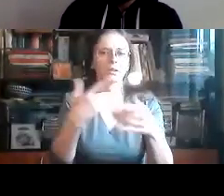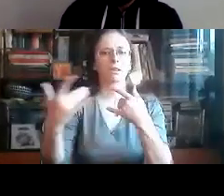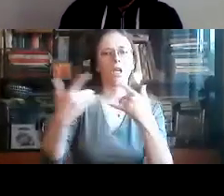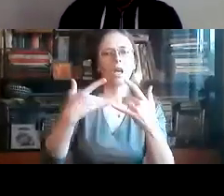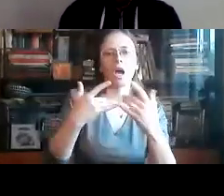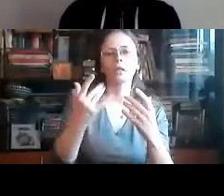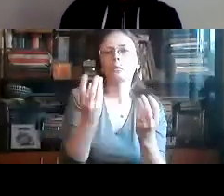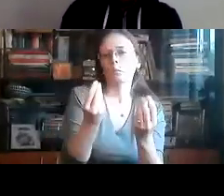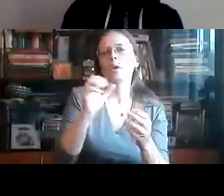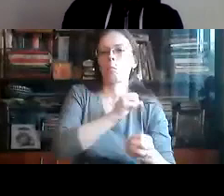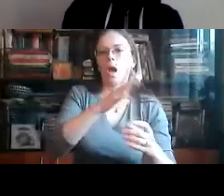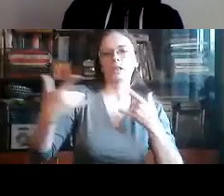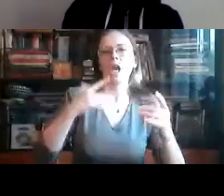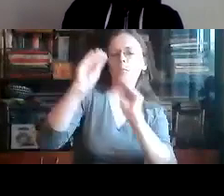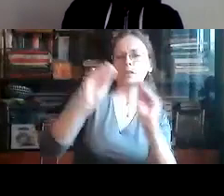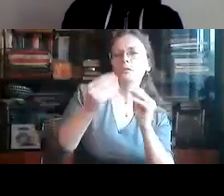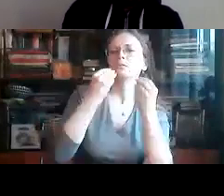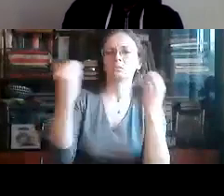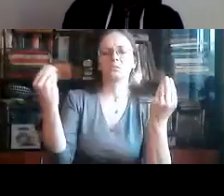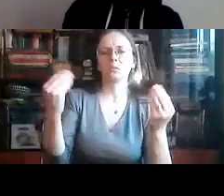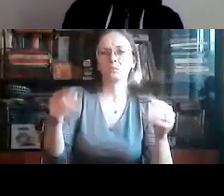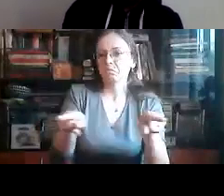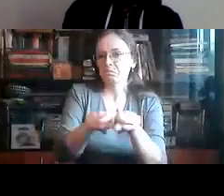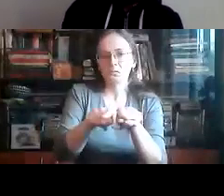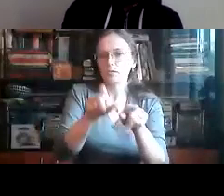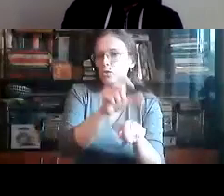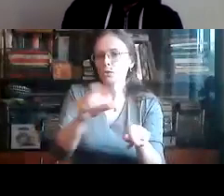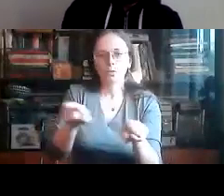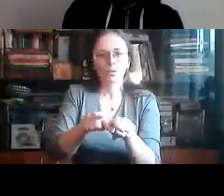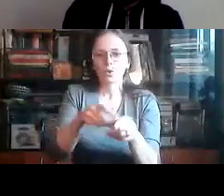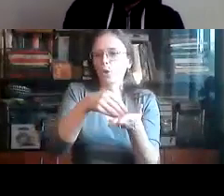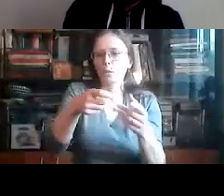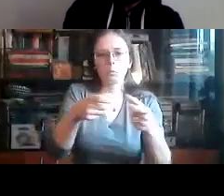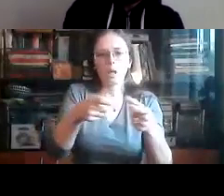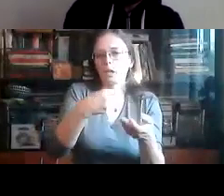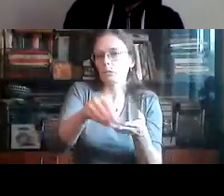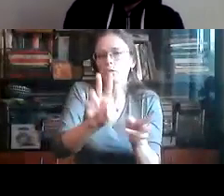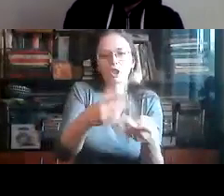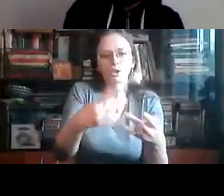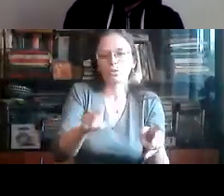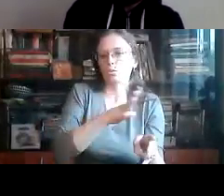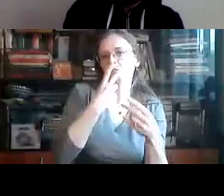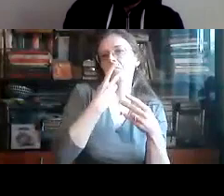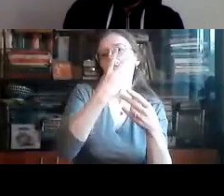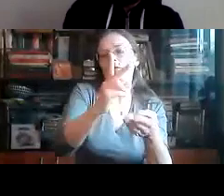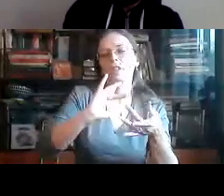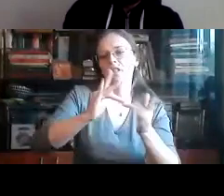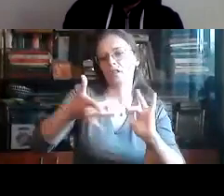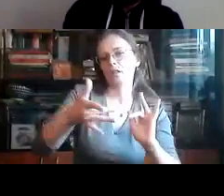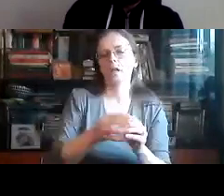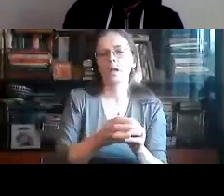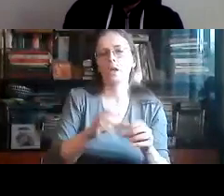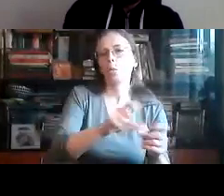Ну, немногие привилегированные могут это, да, поехать, там, я не знаю, в Варшаву, в Берлин, в